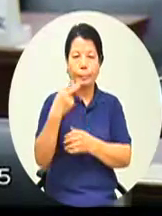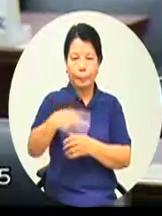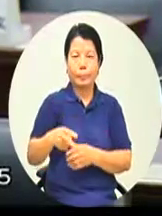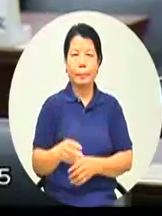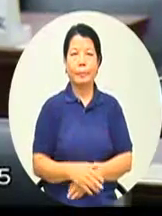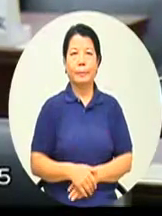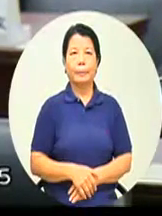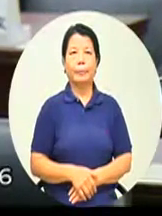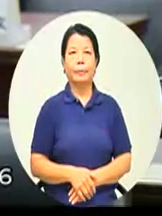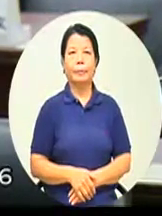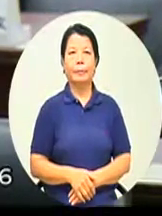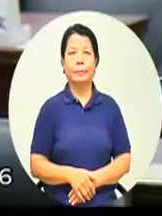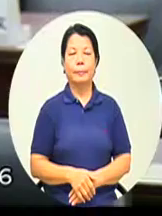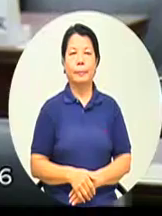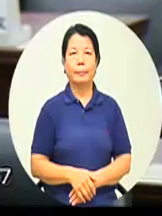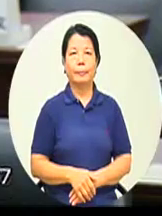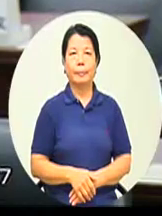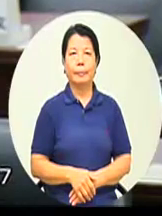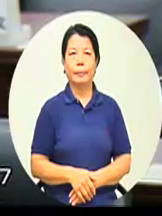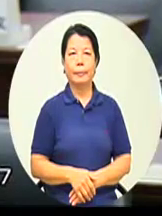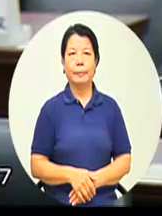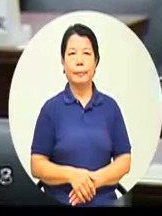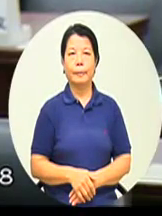好无？啊！